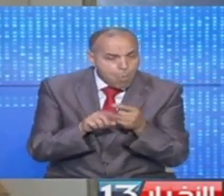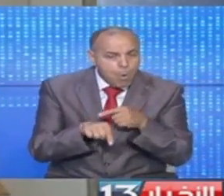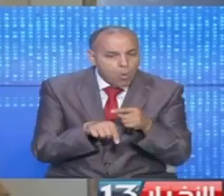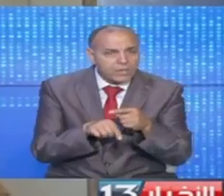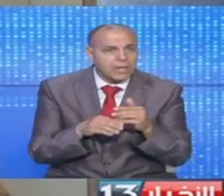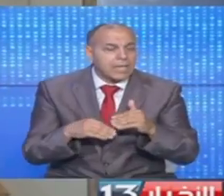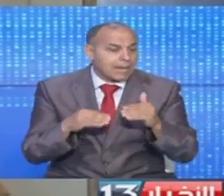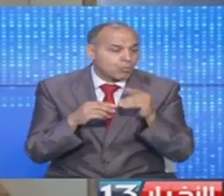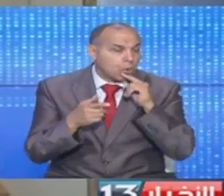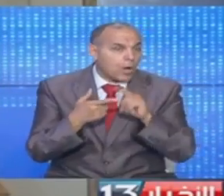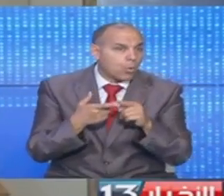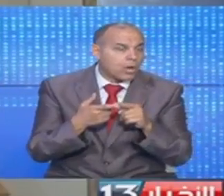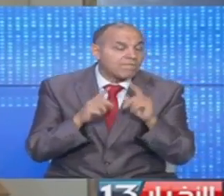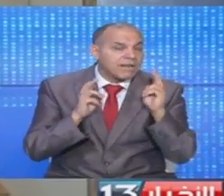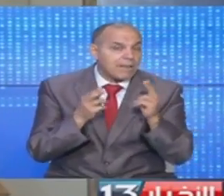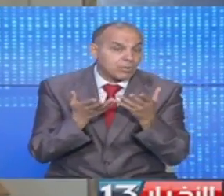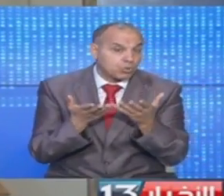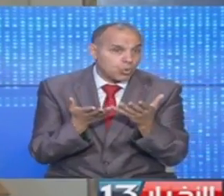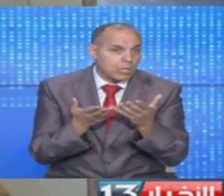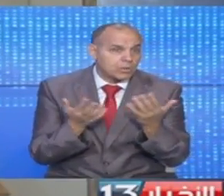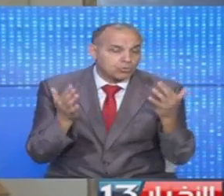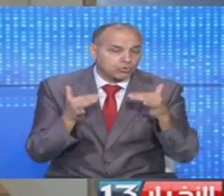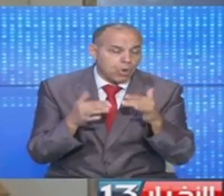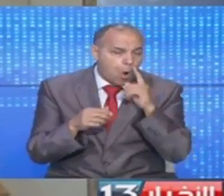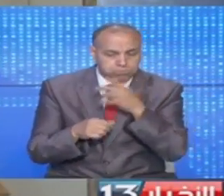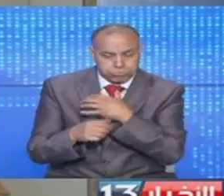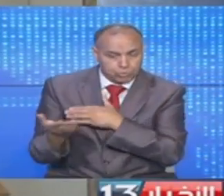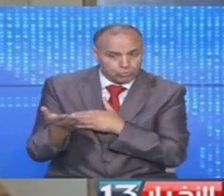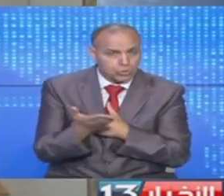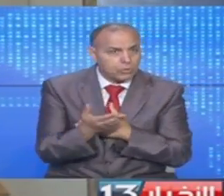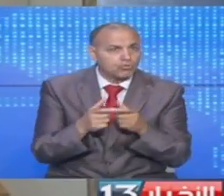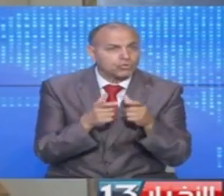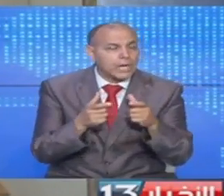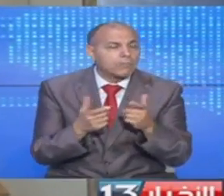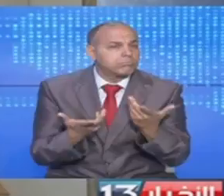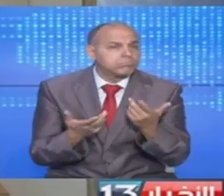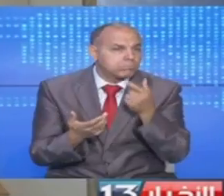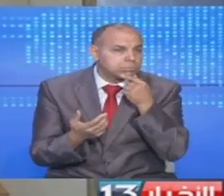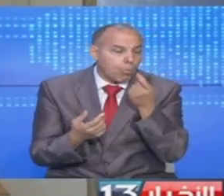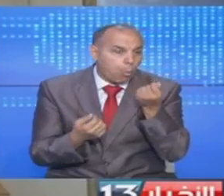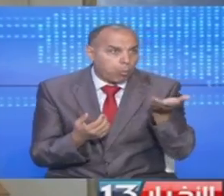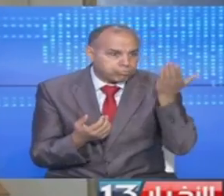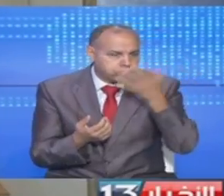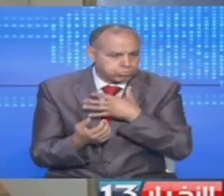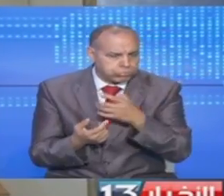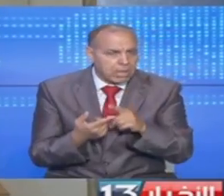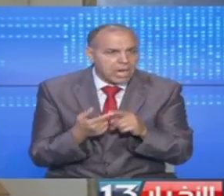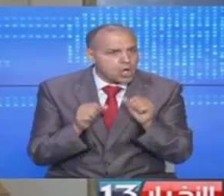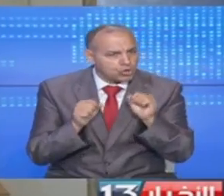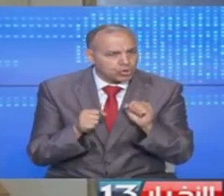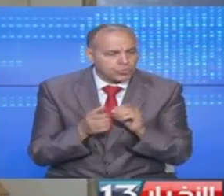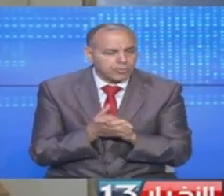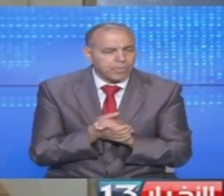على مستوى معناها عالمي، حتى انه يستقطب مستثمرين معناها شركات استثماريه ذات راس مال عالي جدا باش تكون قادره